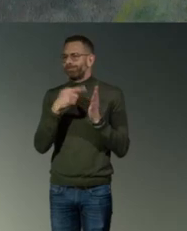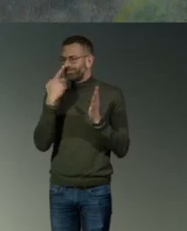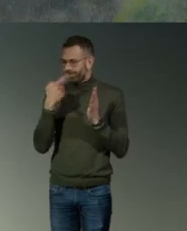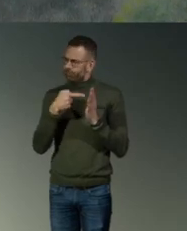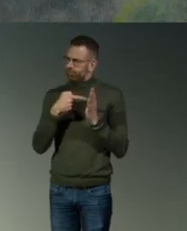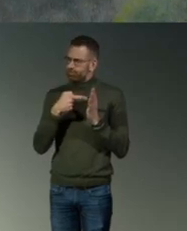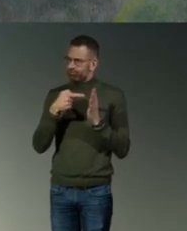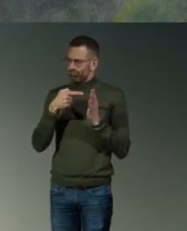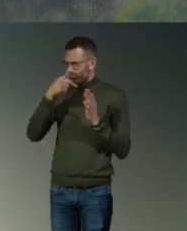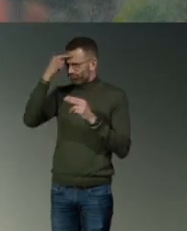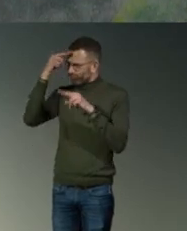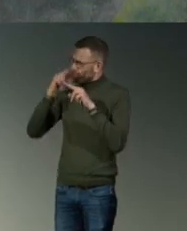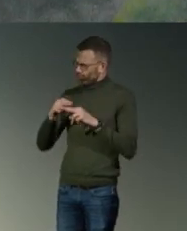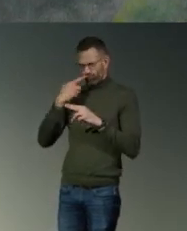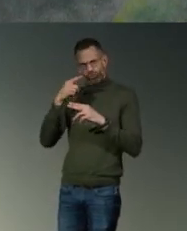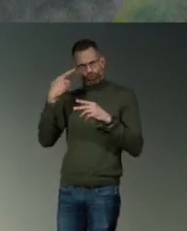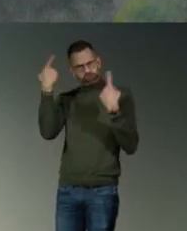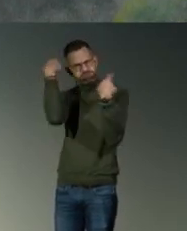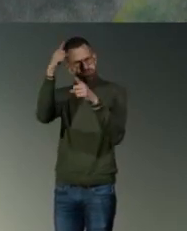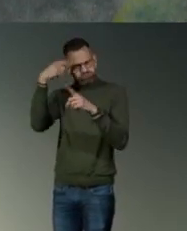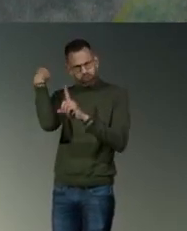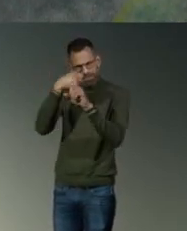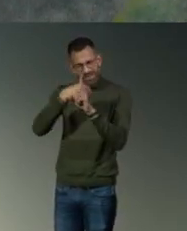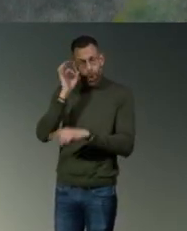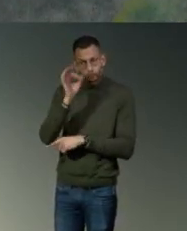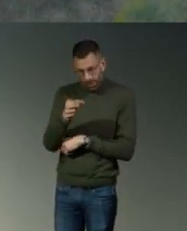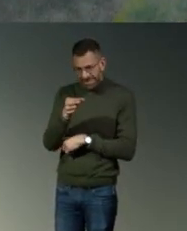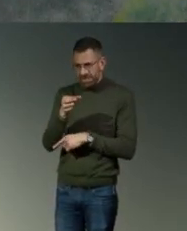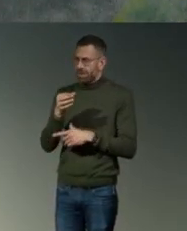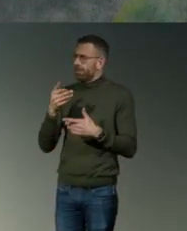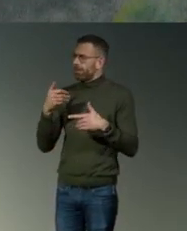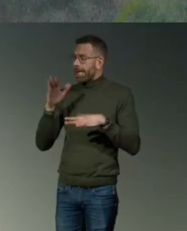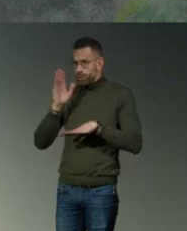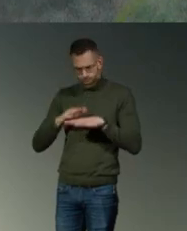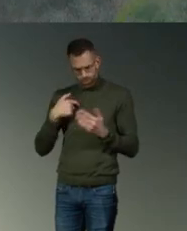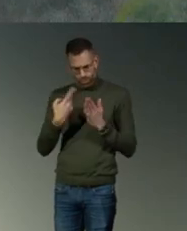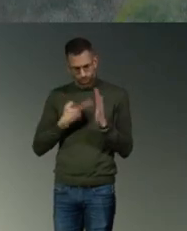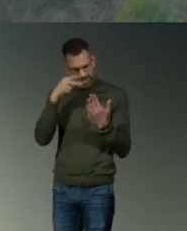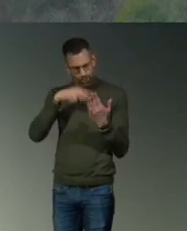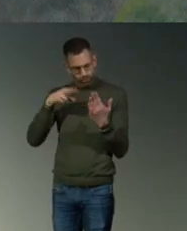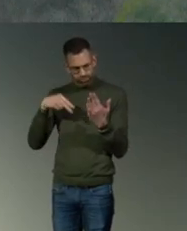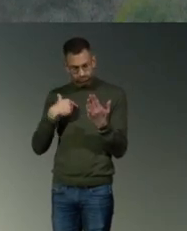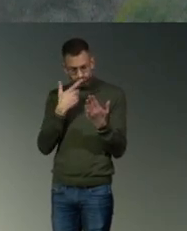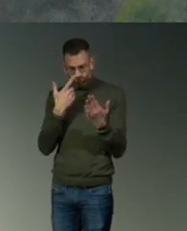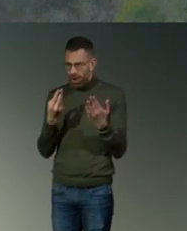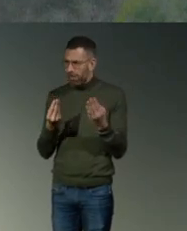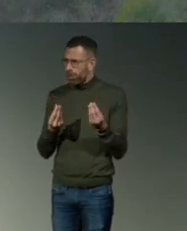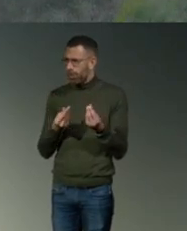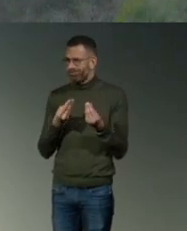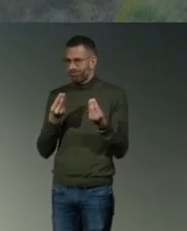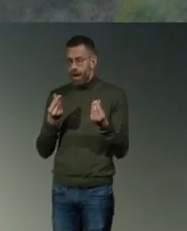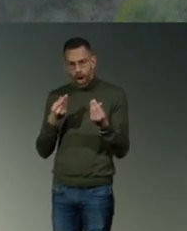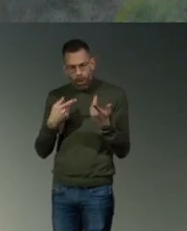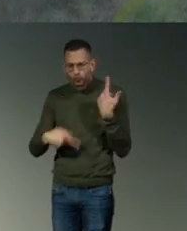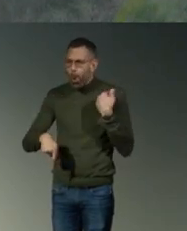il est très militant. Mais avec le temps, déjà, ça ne fait pas si longtemps que je l'ai écrit pourtant, hein, je le trouve très